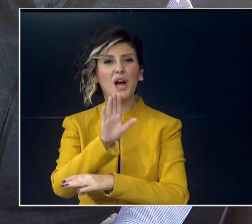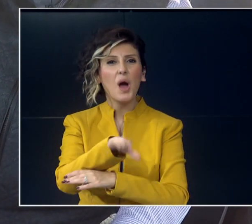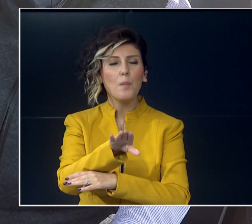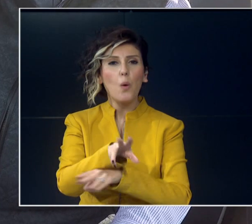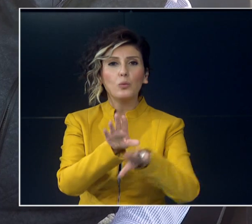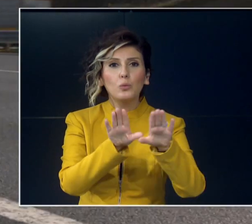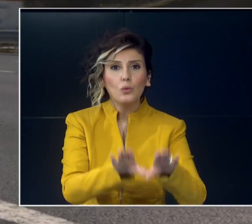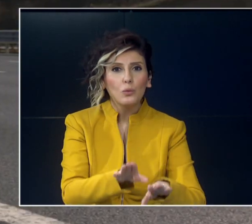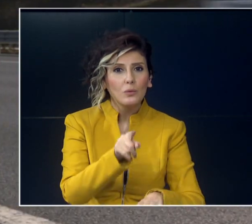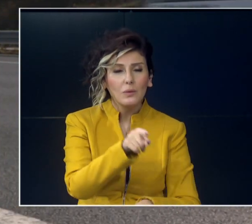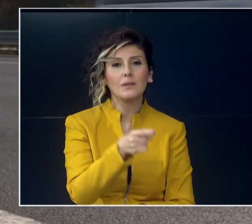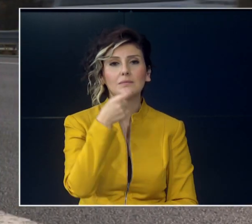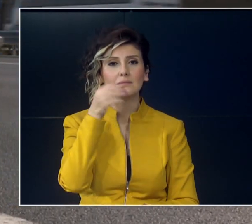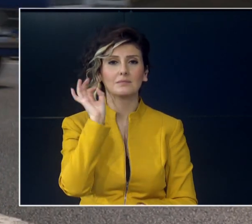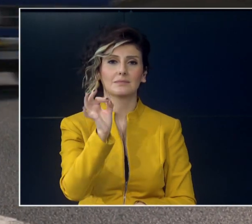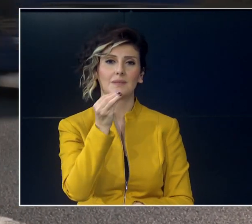yerdedir. Evet.